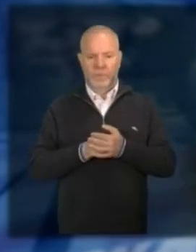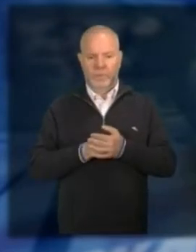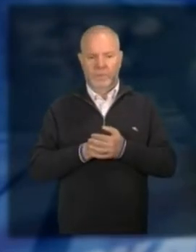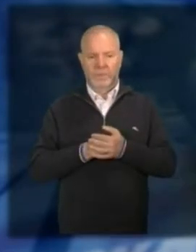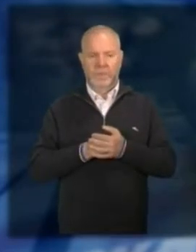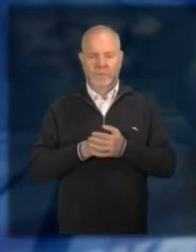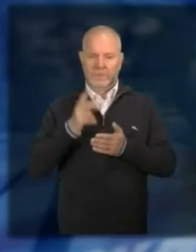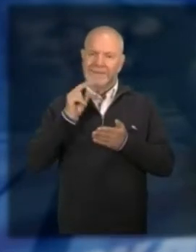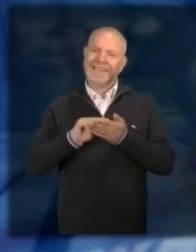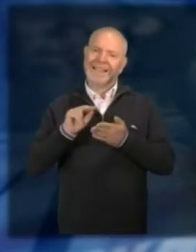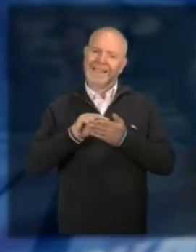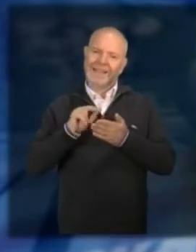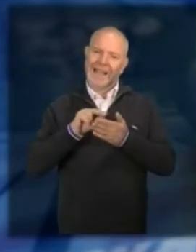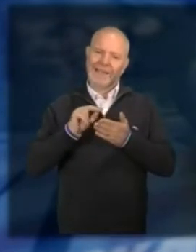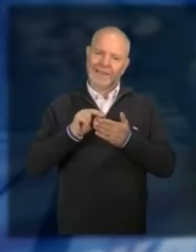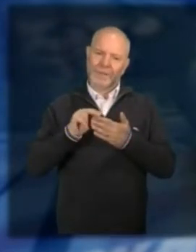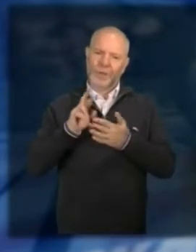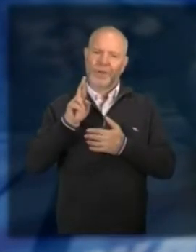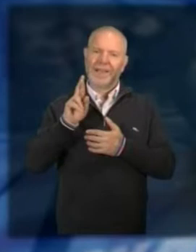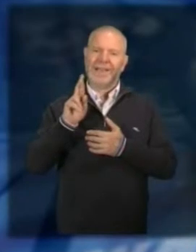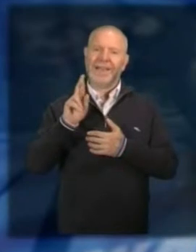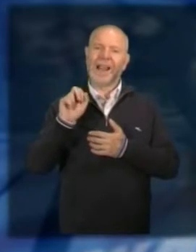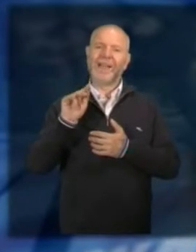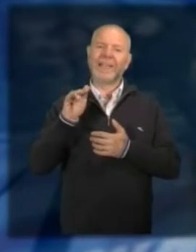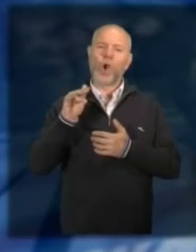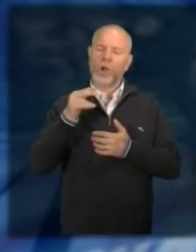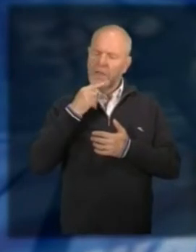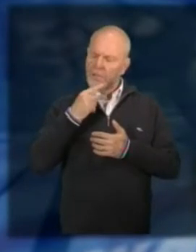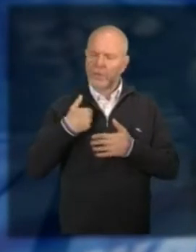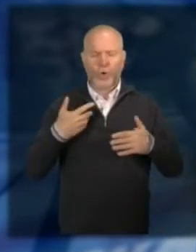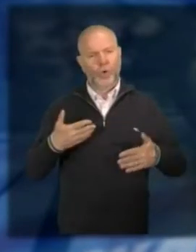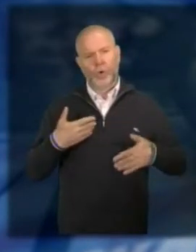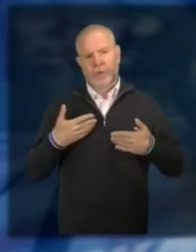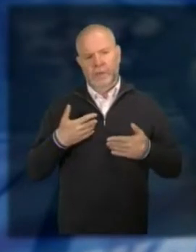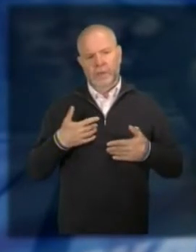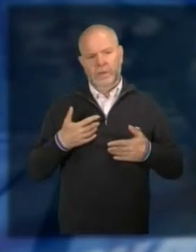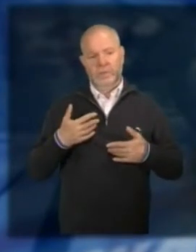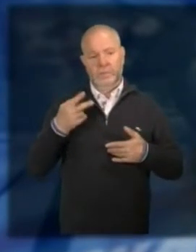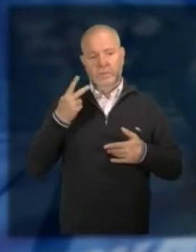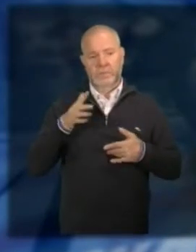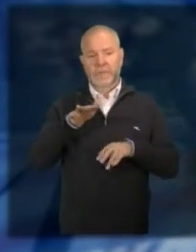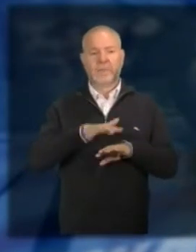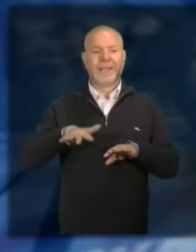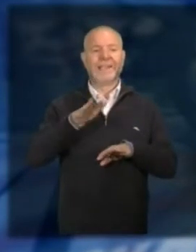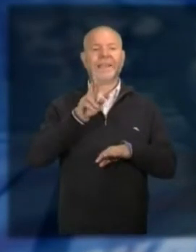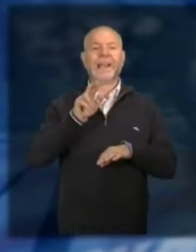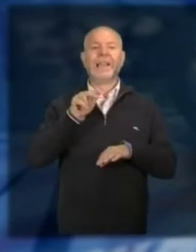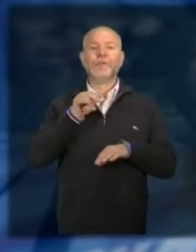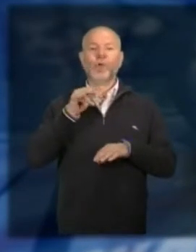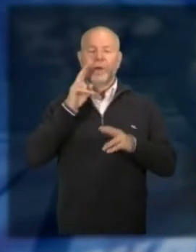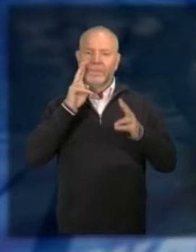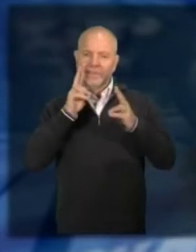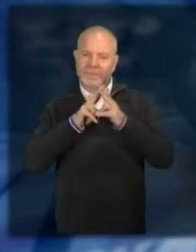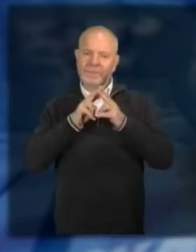segretario provinciale del PD Paolo Ravaioli, che domenica mattina a Verbania ha incontrato al seggio di Piazza Ranzoni il